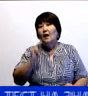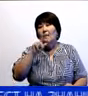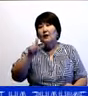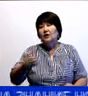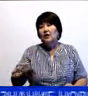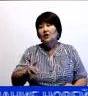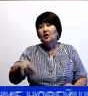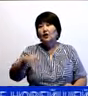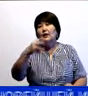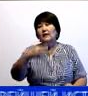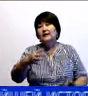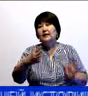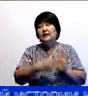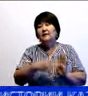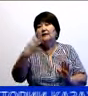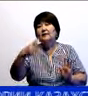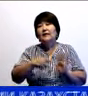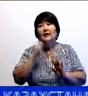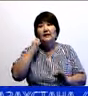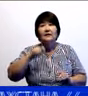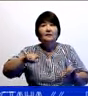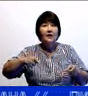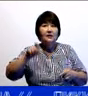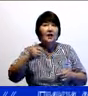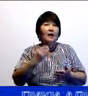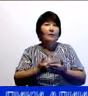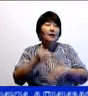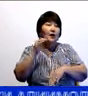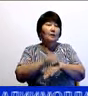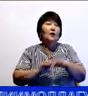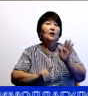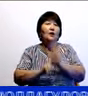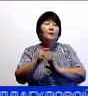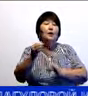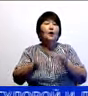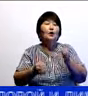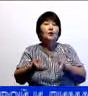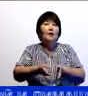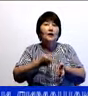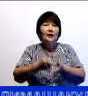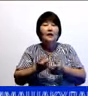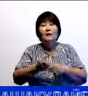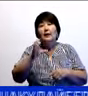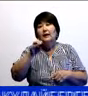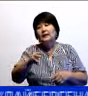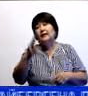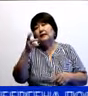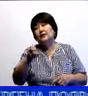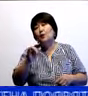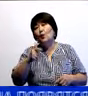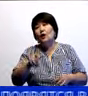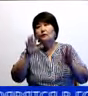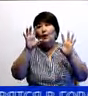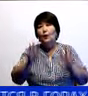Подозреваемые жители района 39 и 47 лет задержаны. По данному факту ведется досудебное расследование по статье 300